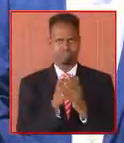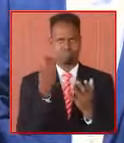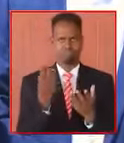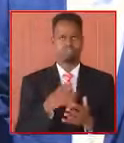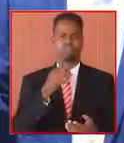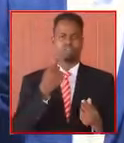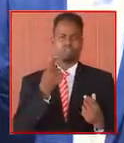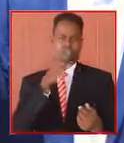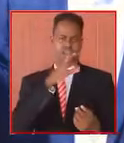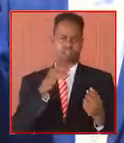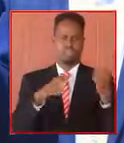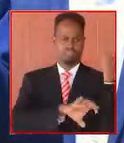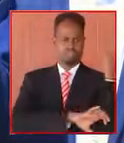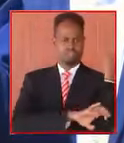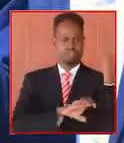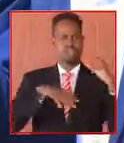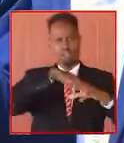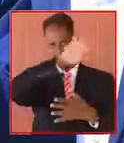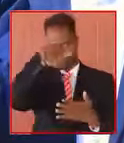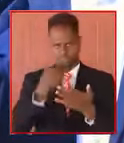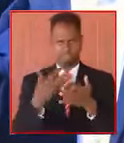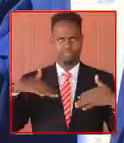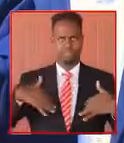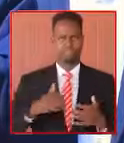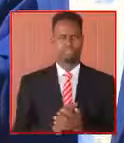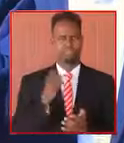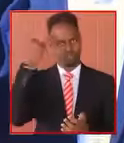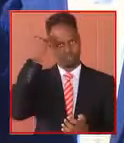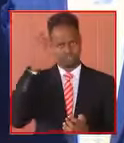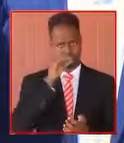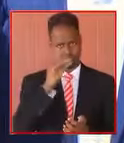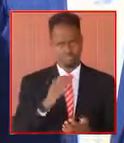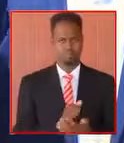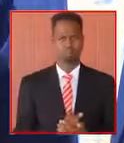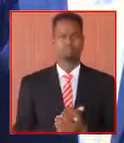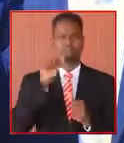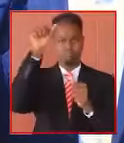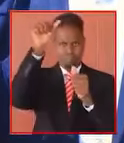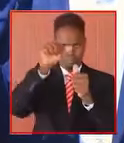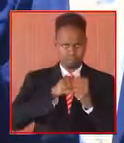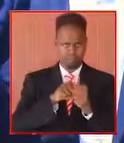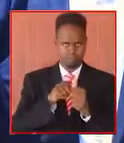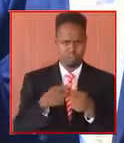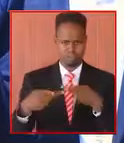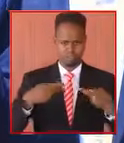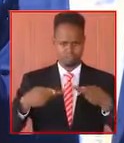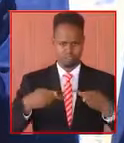قصون أردت وارك شيخ يد أي صدام كي حد يرى حاجة حاجة ناس بحال وش غير